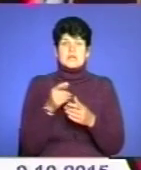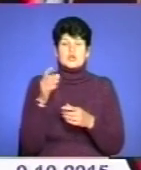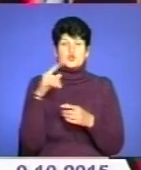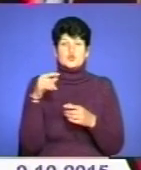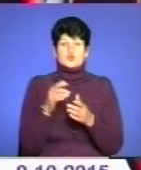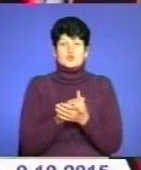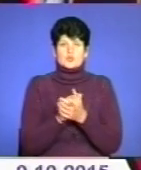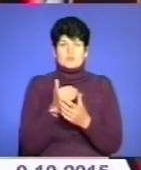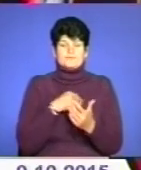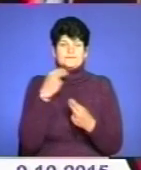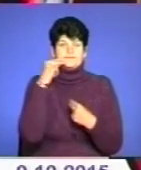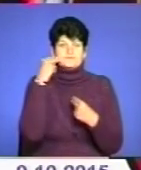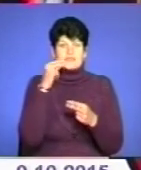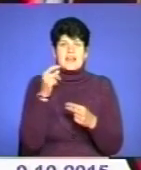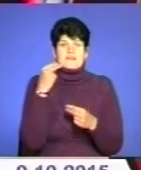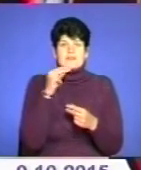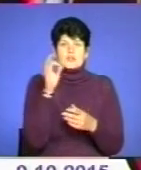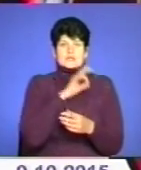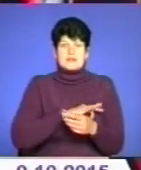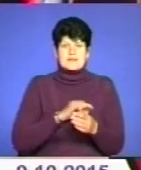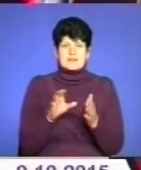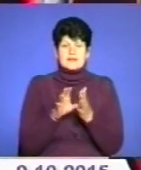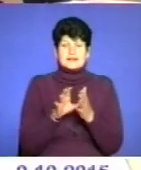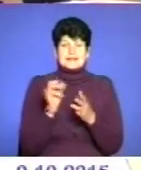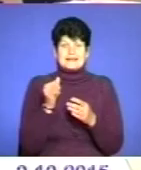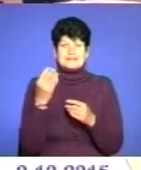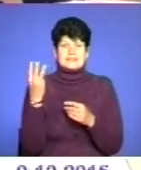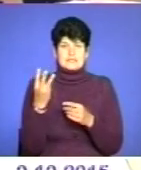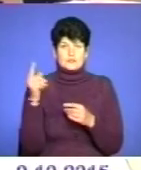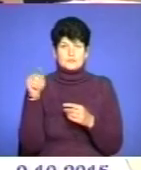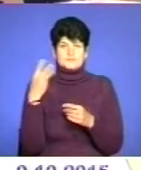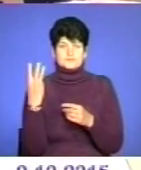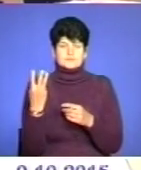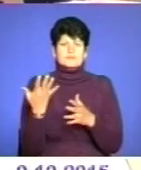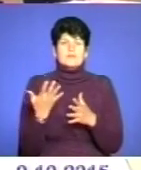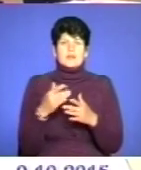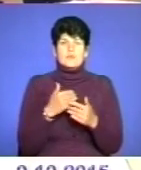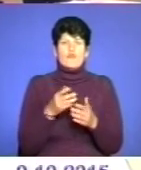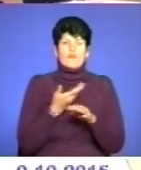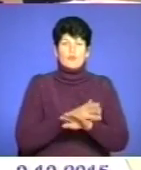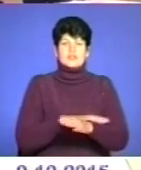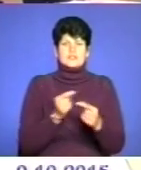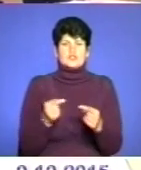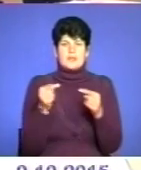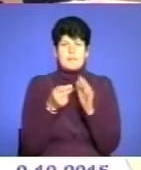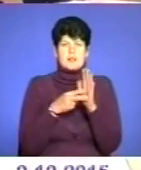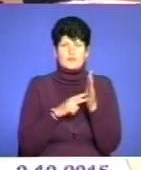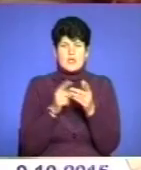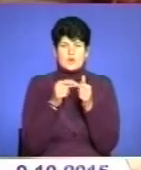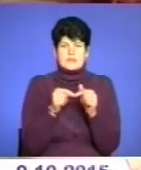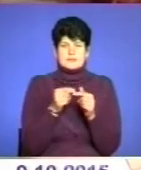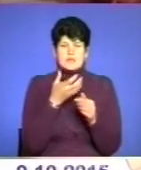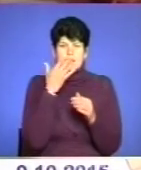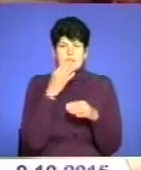підвищити ефективність використання енергії на третину. В Польщі, зокрема, діє чітке планування і організація постачання